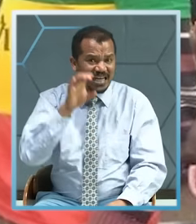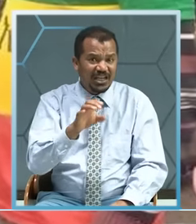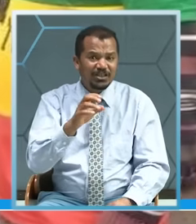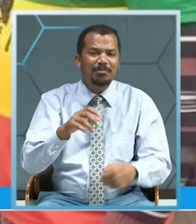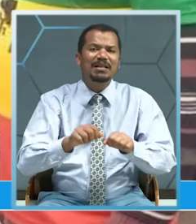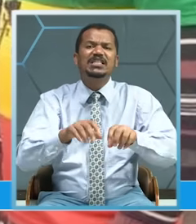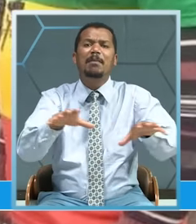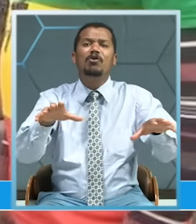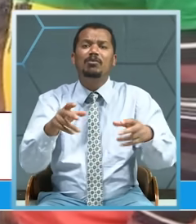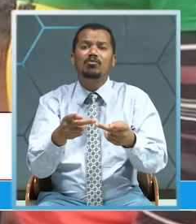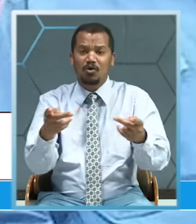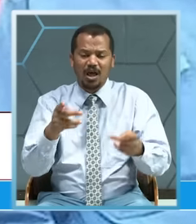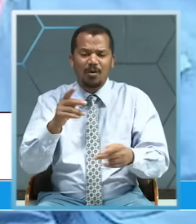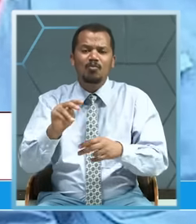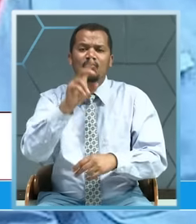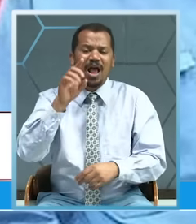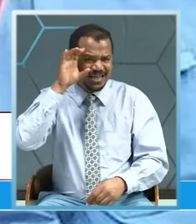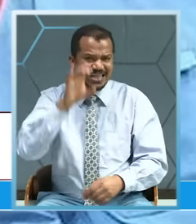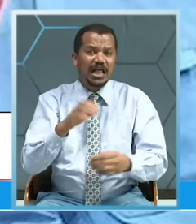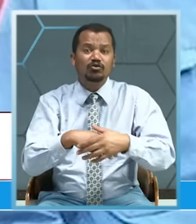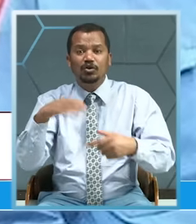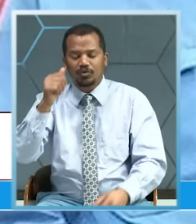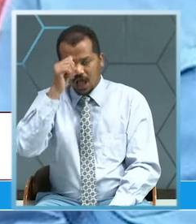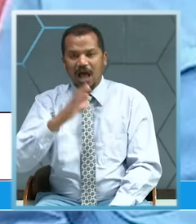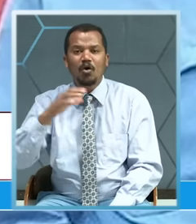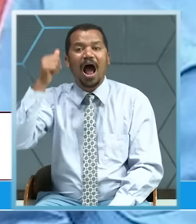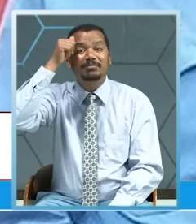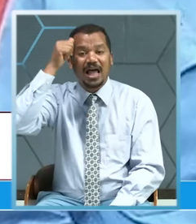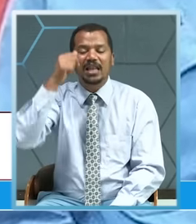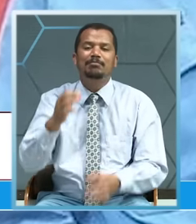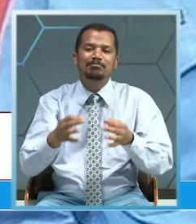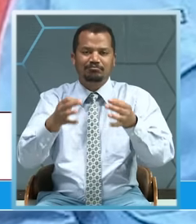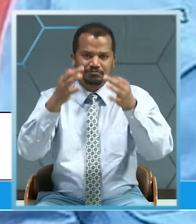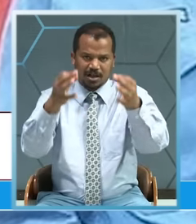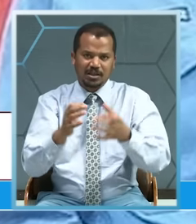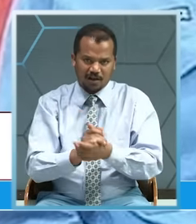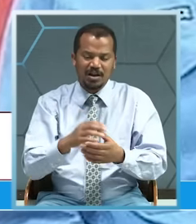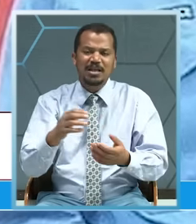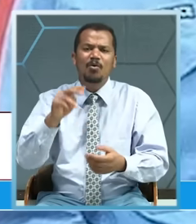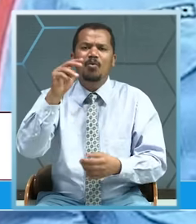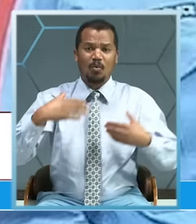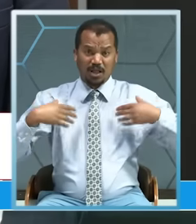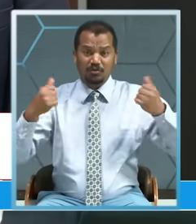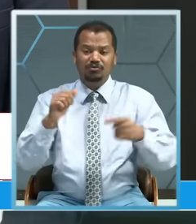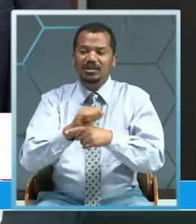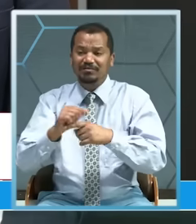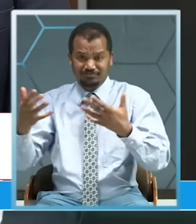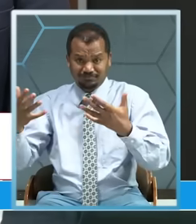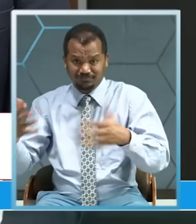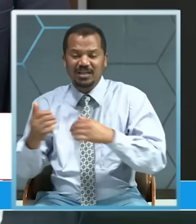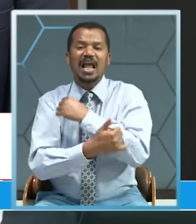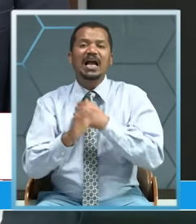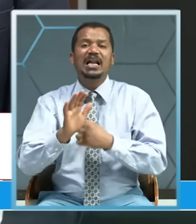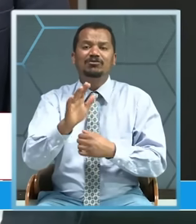ይሁን በግዳጅ በተሰማሩባቸው ቦታዎች ሙያዊ ግዴታቸውን እንዲወጡ አቶ አምሳል መልእክት አስተላልፈዋል። ምልምል ወጣቶቹም